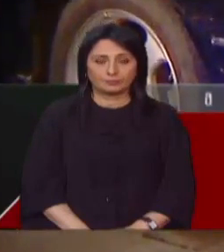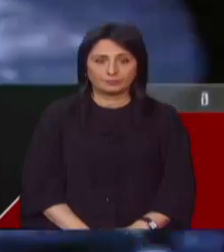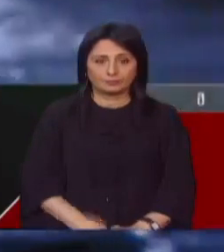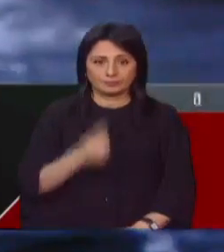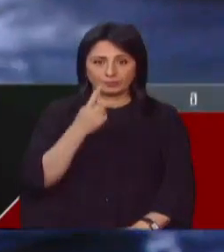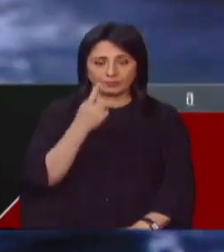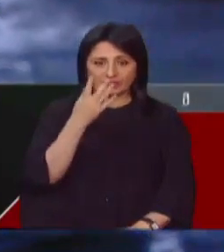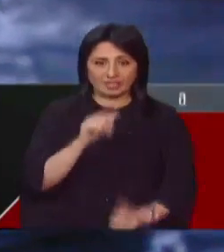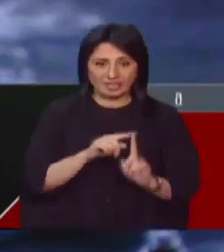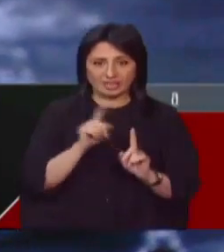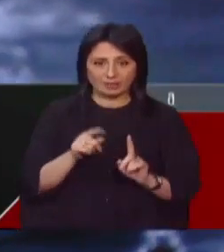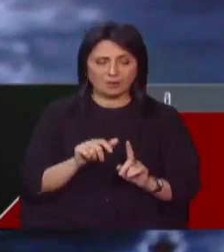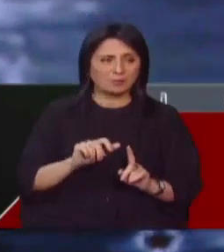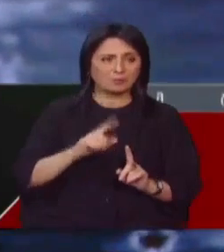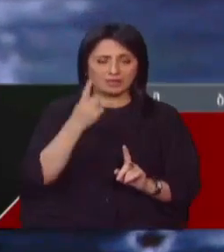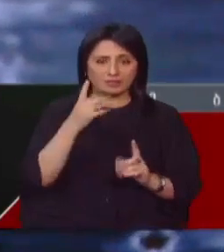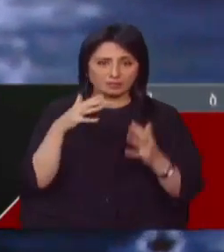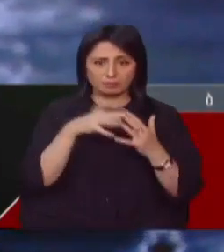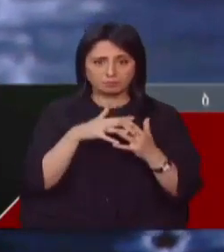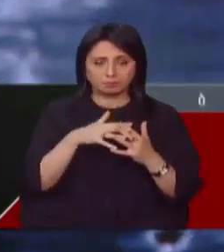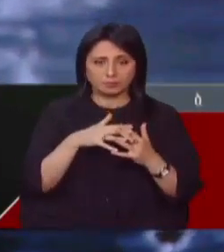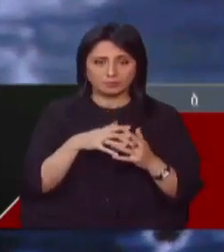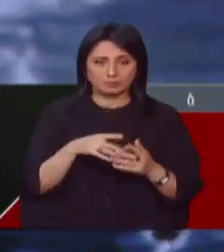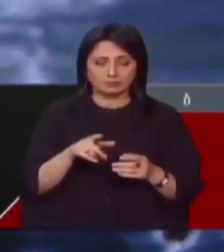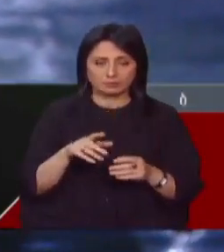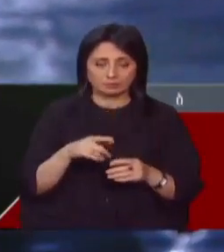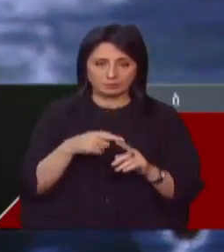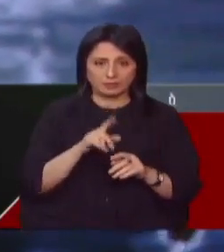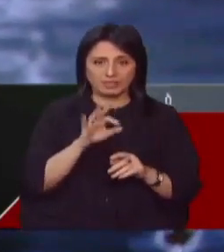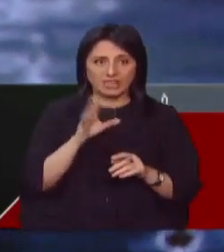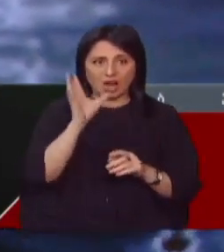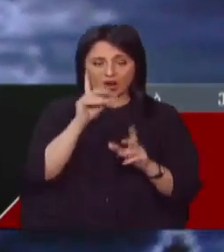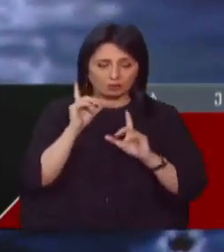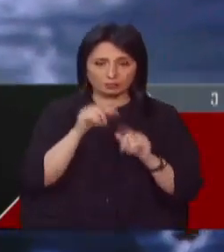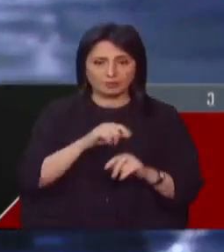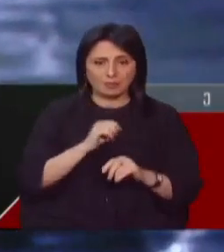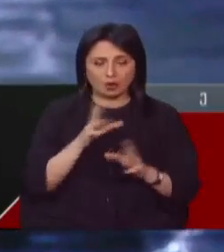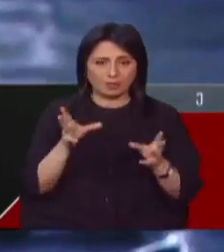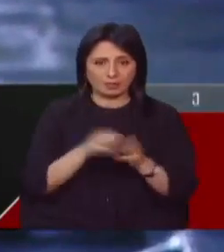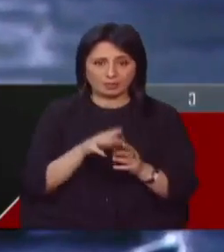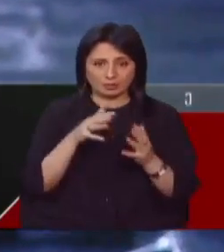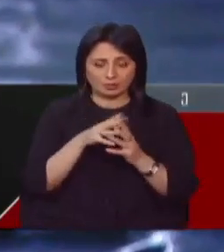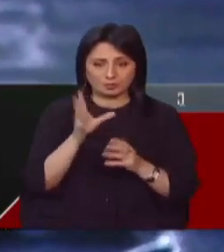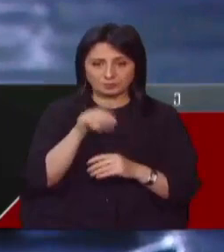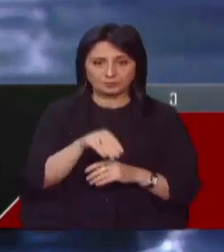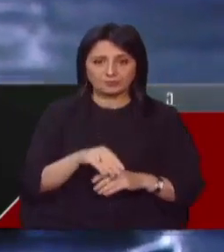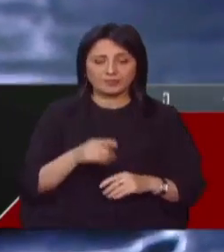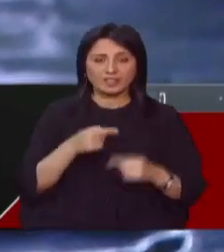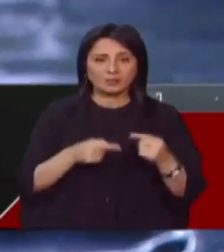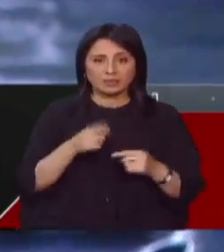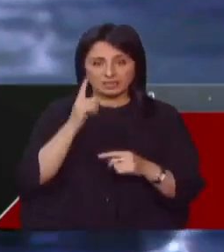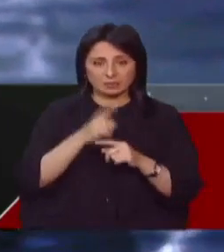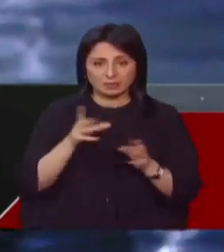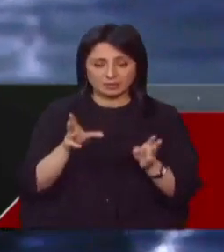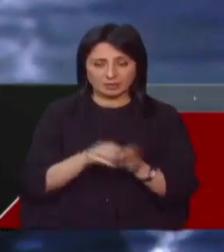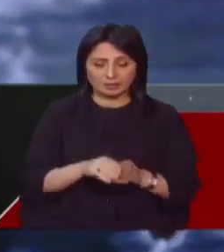პირველი დღეებიდან პირველი შეტაკებას მათ მიიღეს თავის თავზე, ზაქრო იყო დანარჩენ ჩვენ მეგობრებთან ერთად, მებრძოლებთან